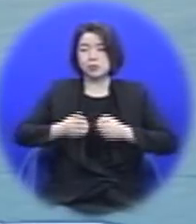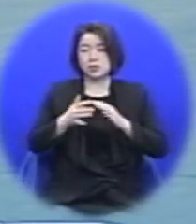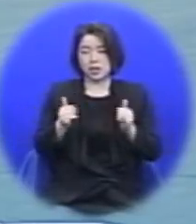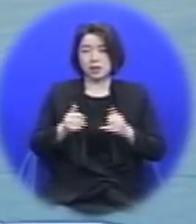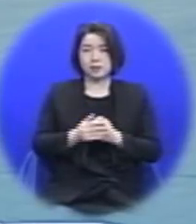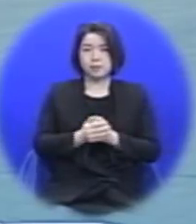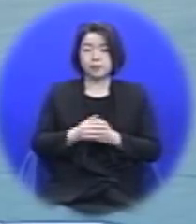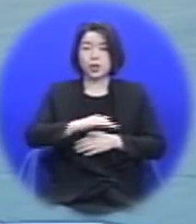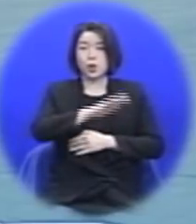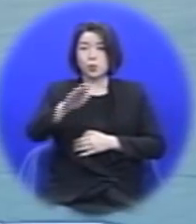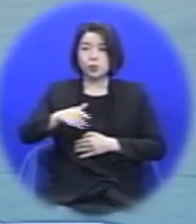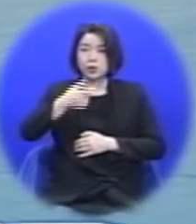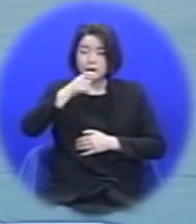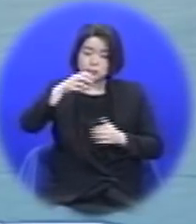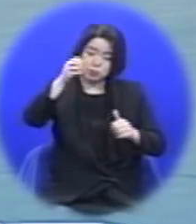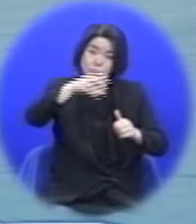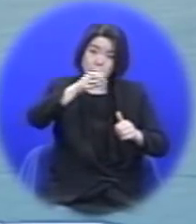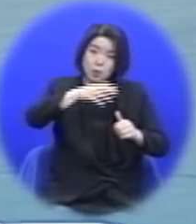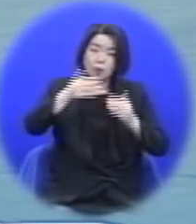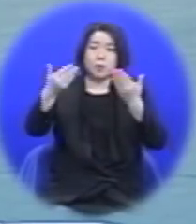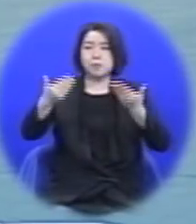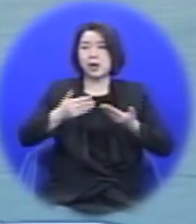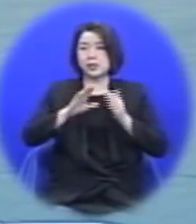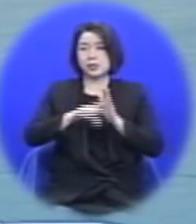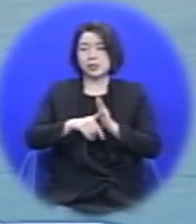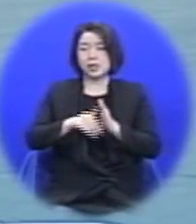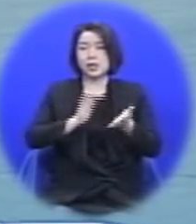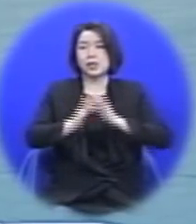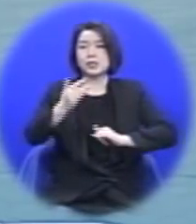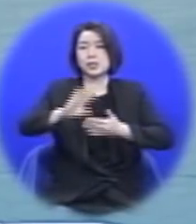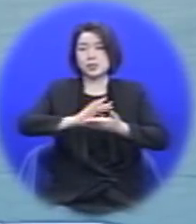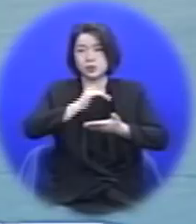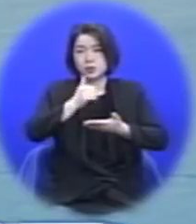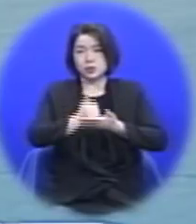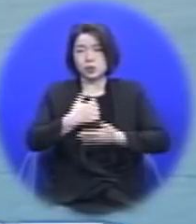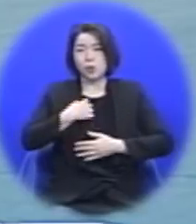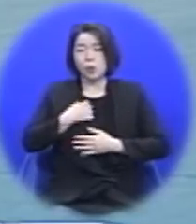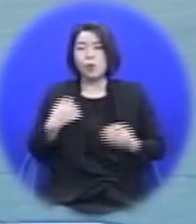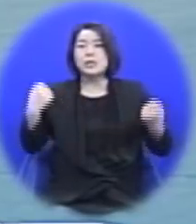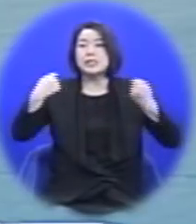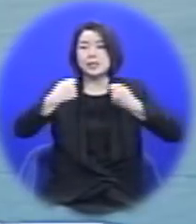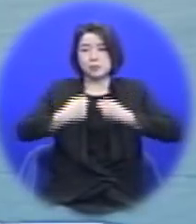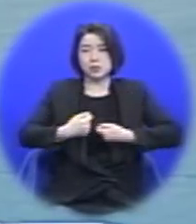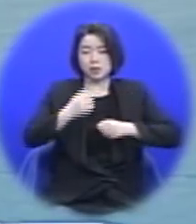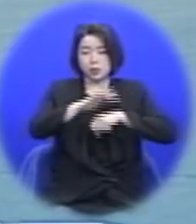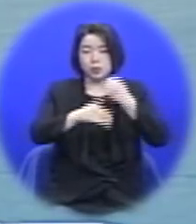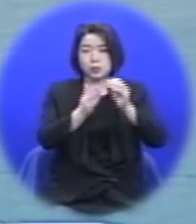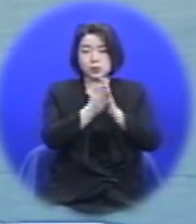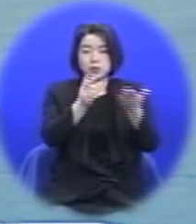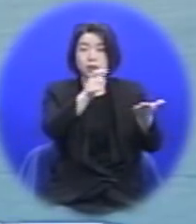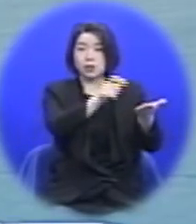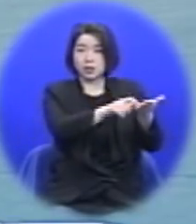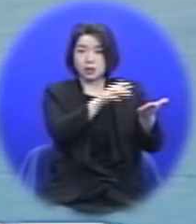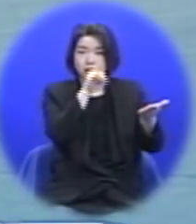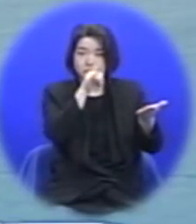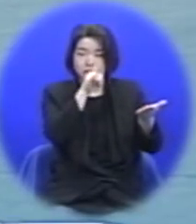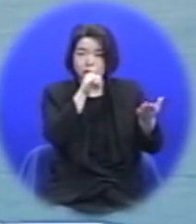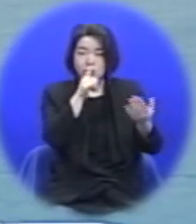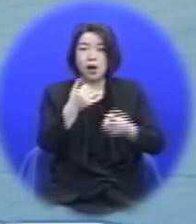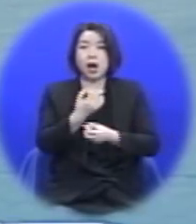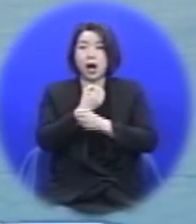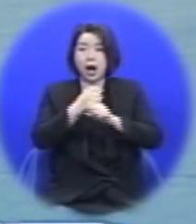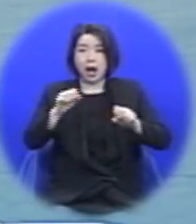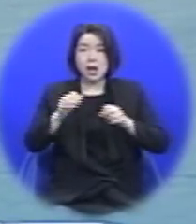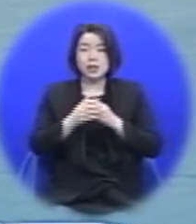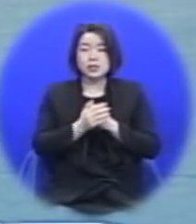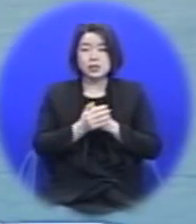우리가 세례받을 때 우리는 예수 그리스도로 옷을 입는다고 성경은 말합니다. 갈라디아서 3장